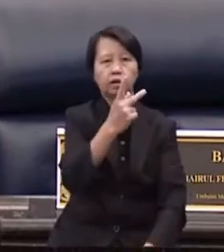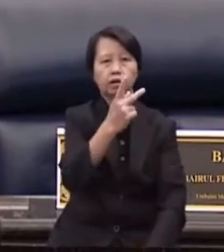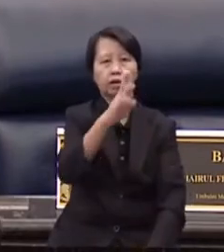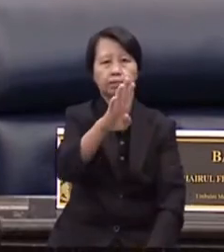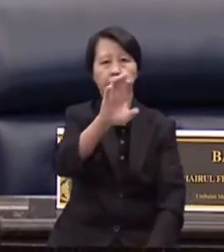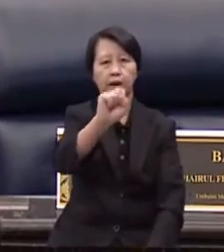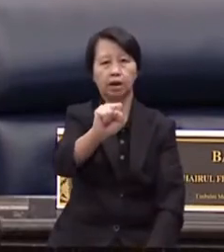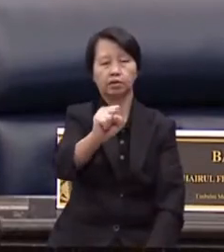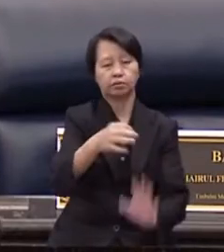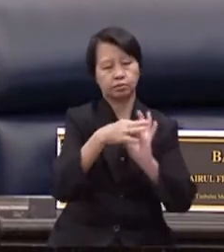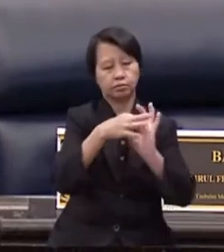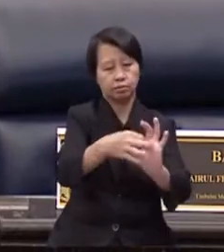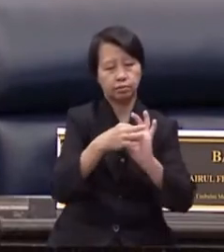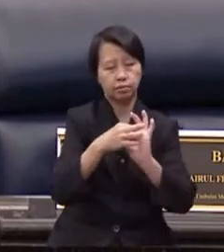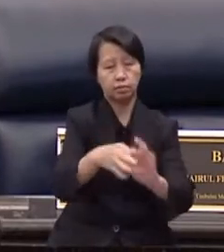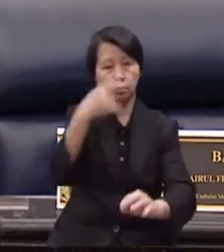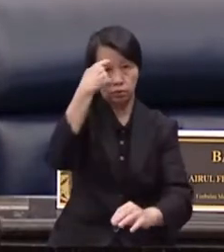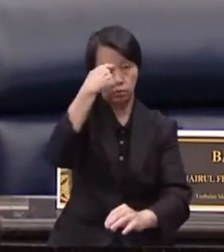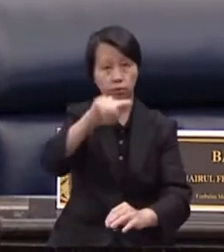beliau dan untuklah